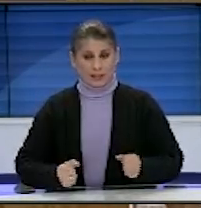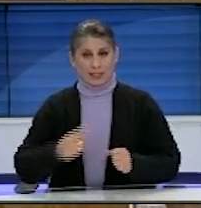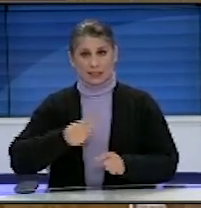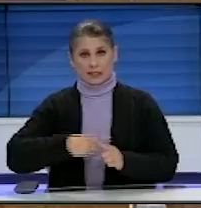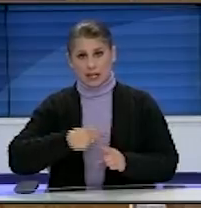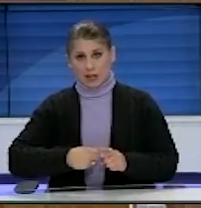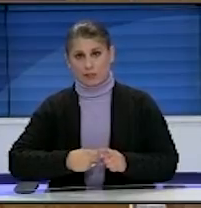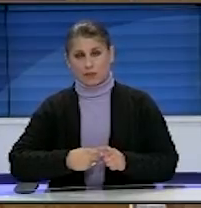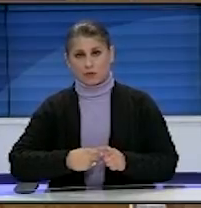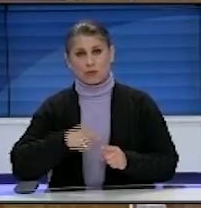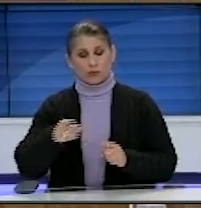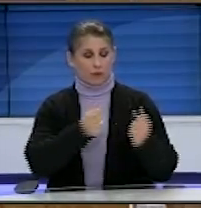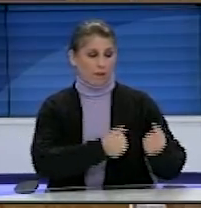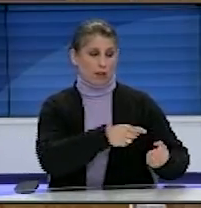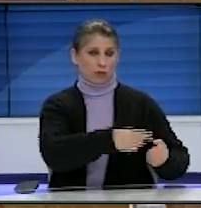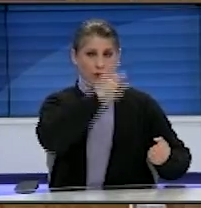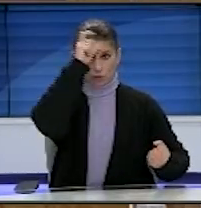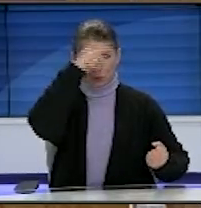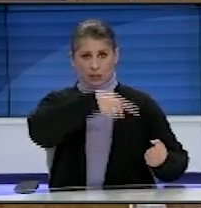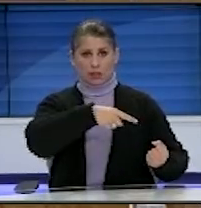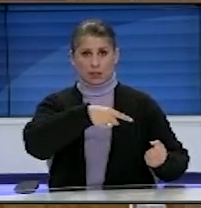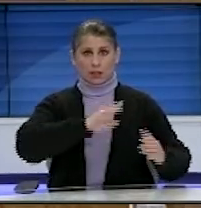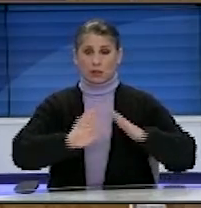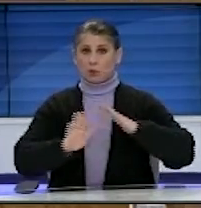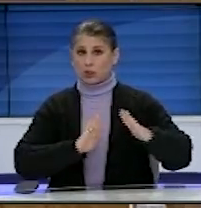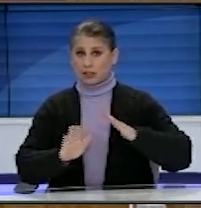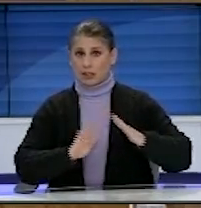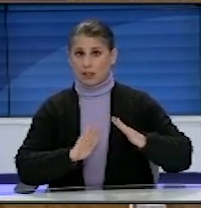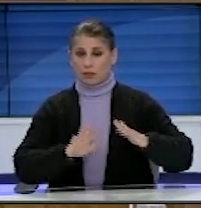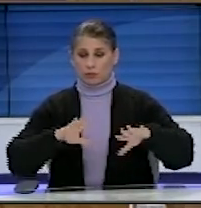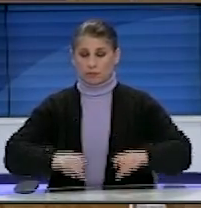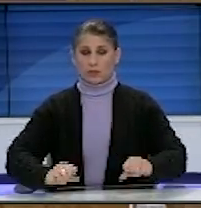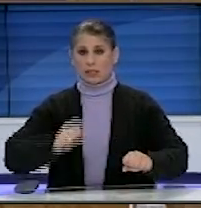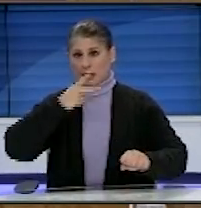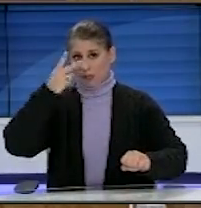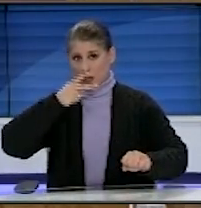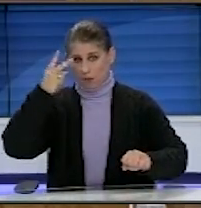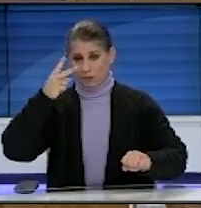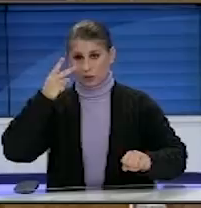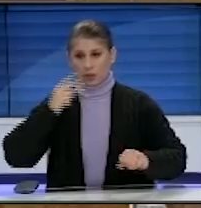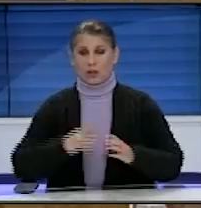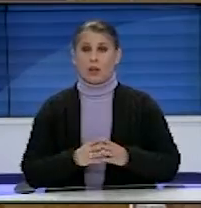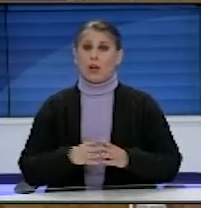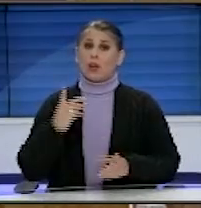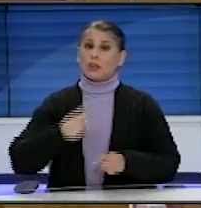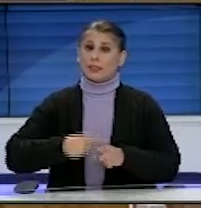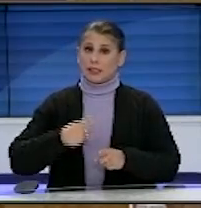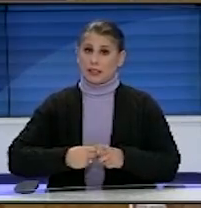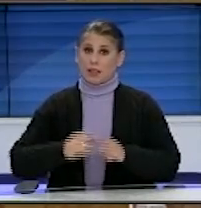της χώρας έναντι της Τουρκίας, ότι θωρακίζονται κυριαρχικά δικαιώματα, ότι η